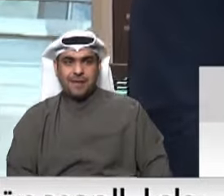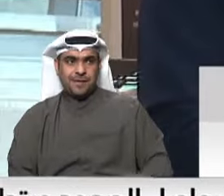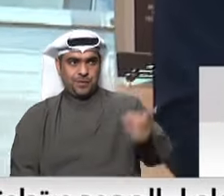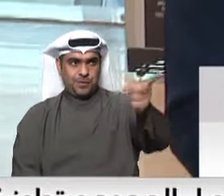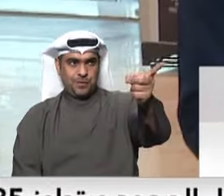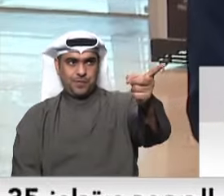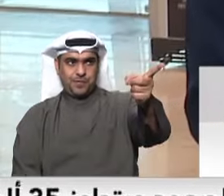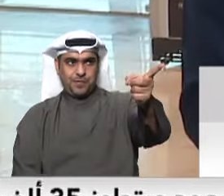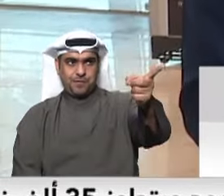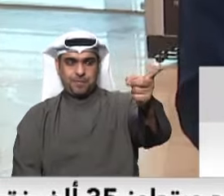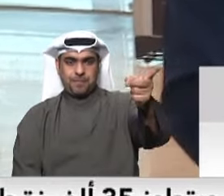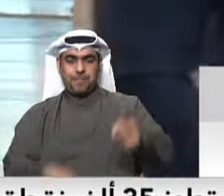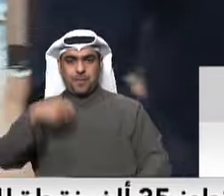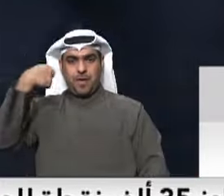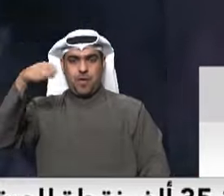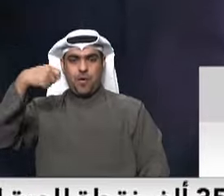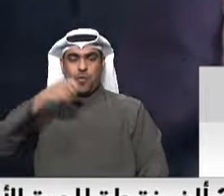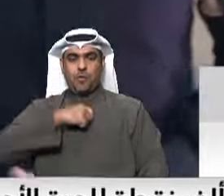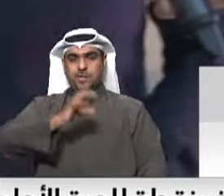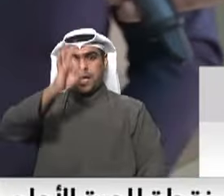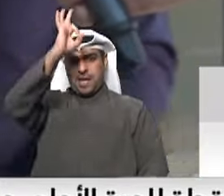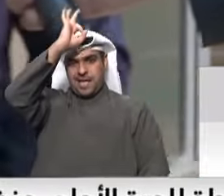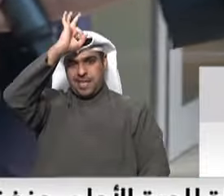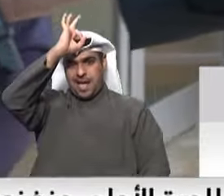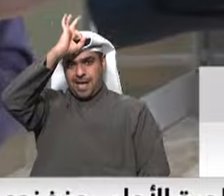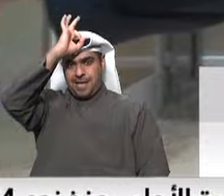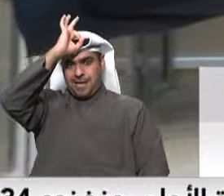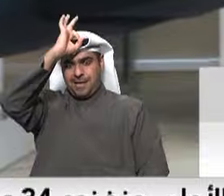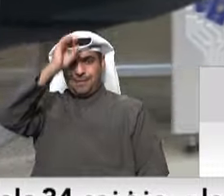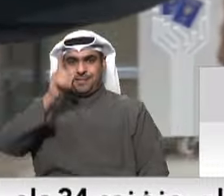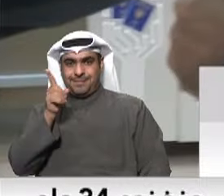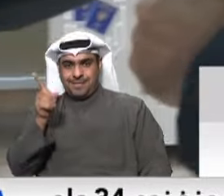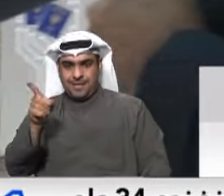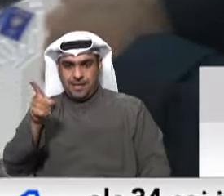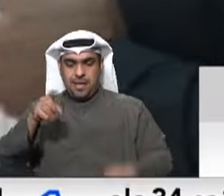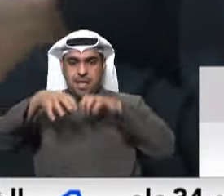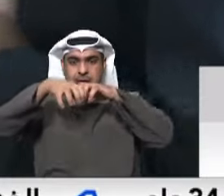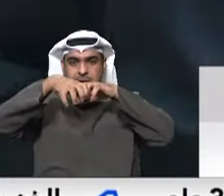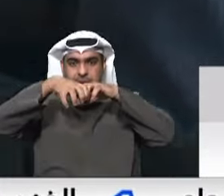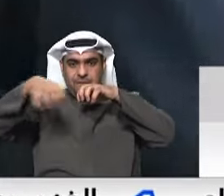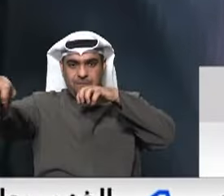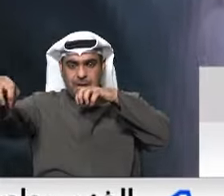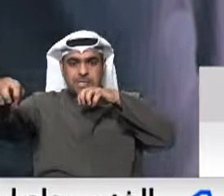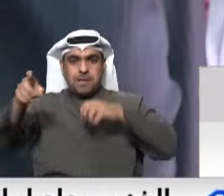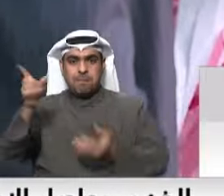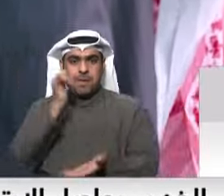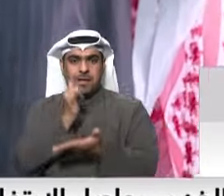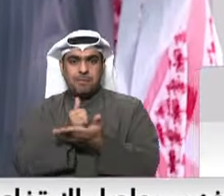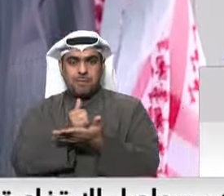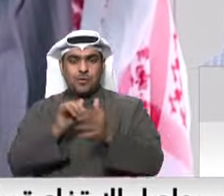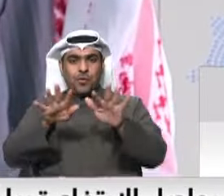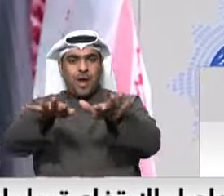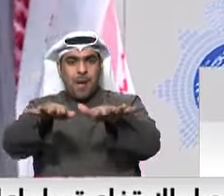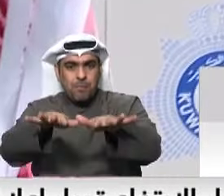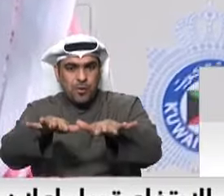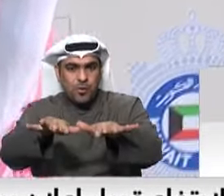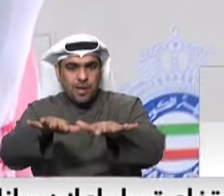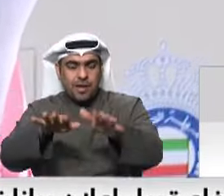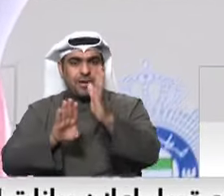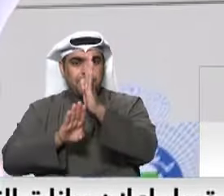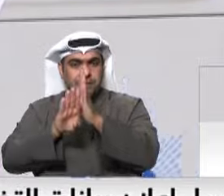البشرية والدعم التقني والتنسيق مع جميع القطاعات الخدمية في الوزارة، نسعى لتوفير جميع الأجهزة المتاحة